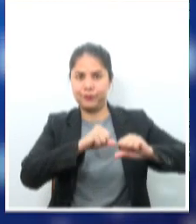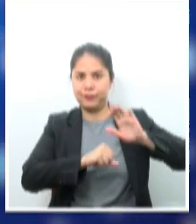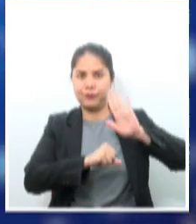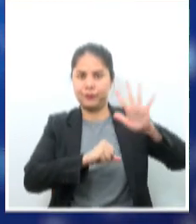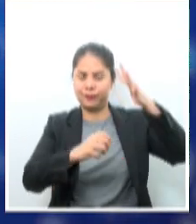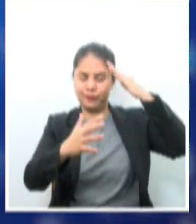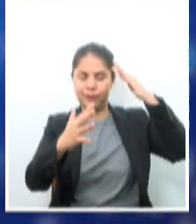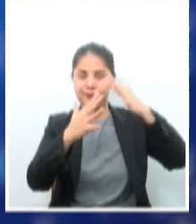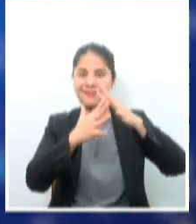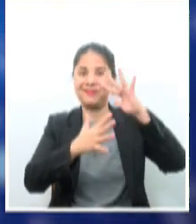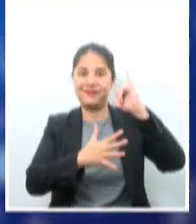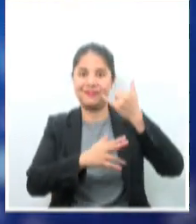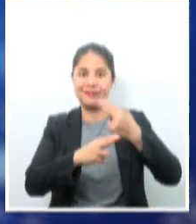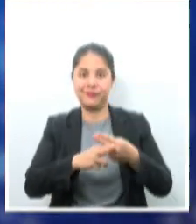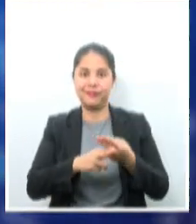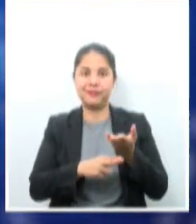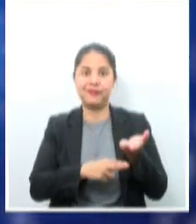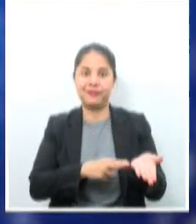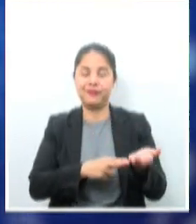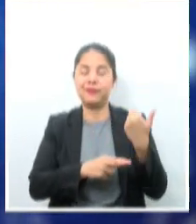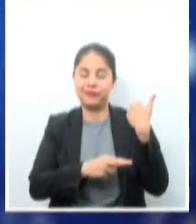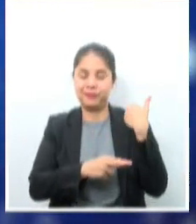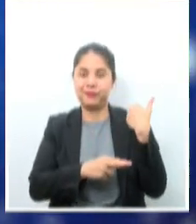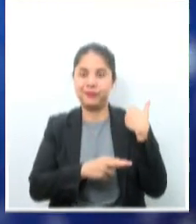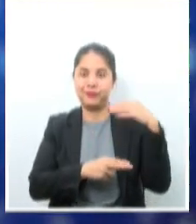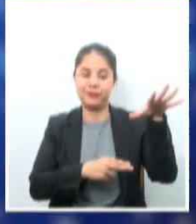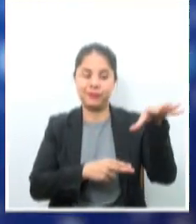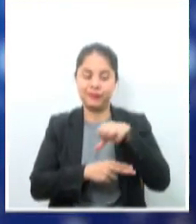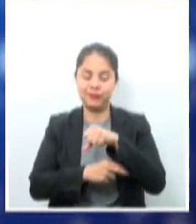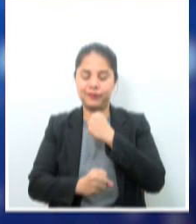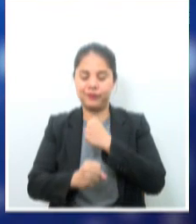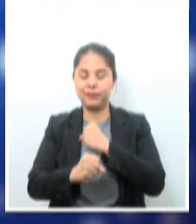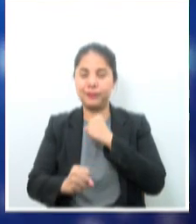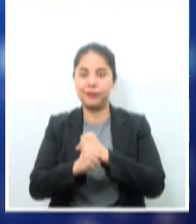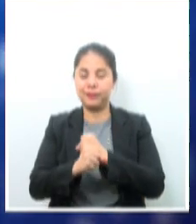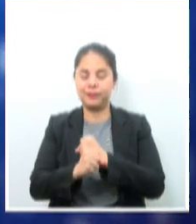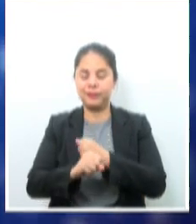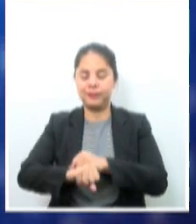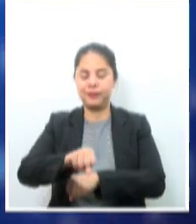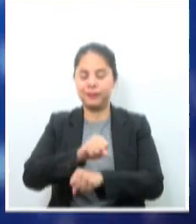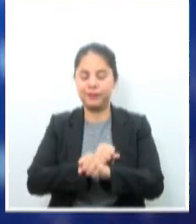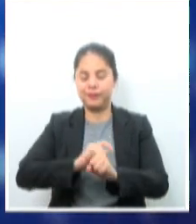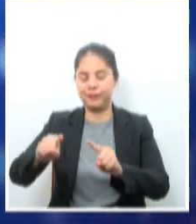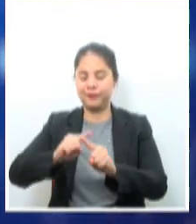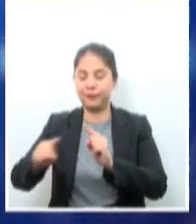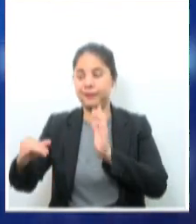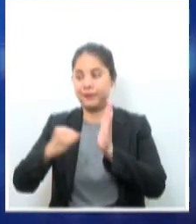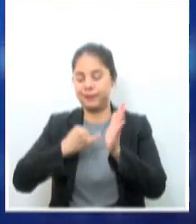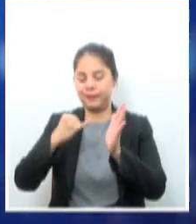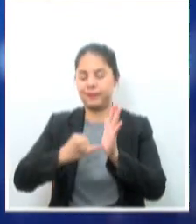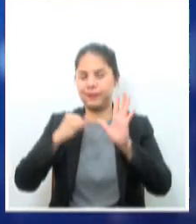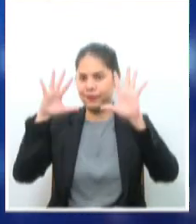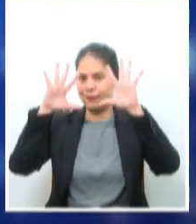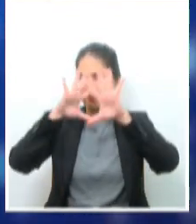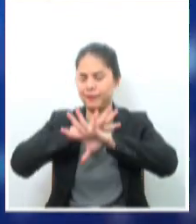ตวิทยานะคะของคุณมาร์คเอลซาวิคาสค่ะแล้วก็นำมา adapt ให้สามารถใช้งานได้ง่ายขึ้นค่ะก็จะมีการปรับเปลี่ยนให้เป็นรูป